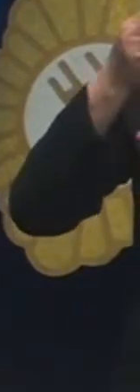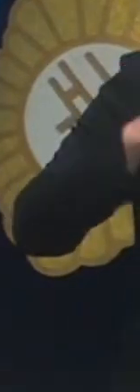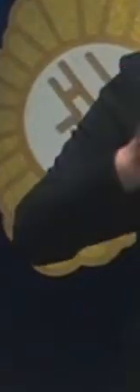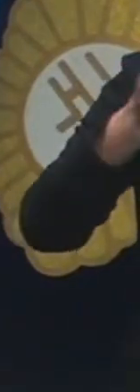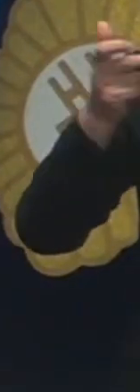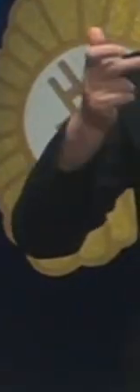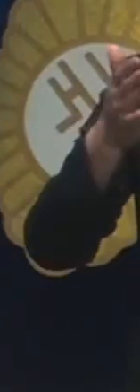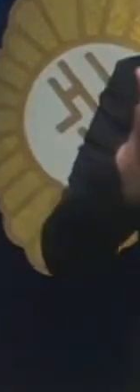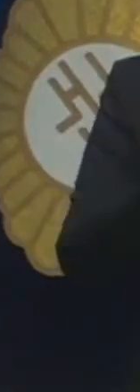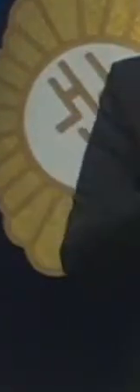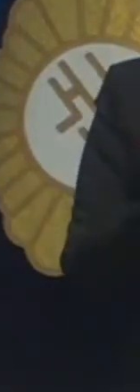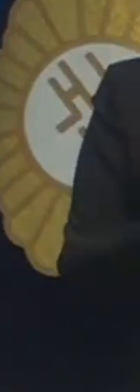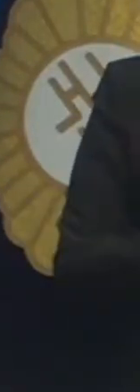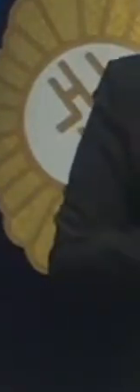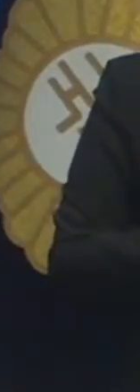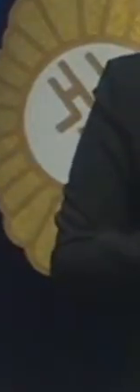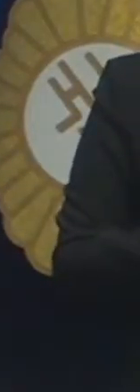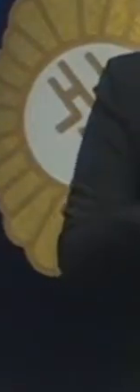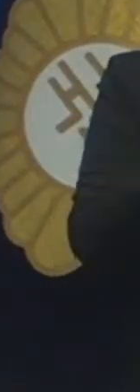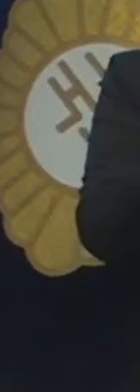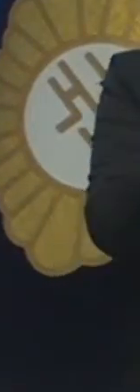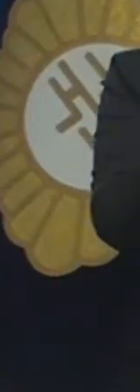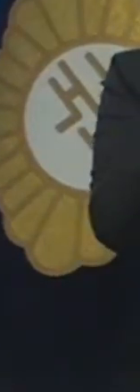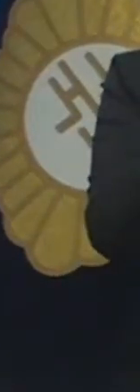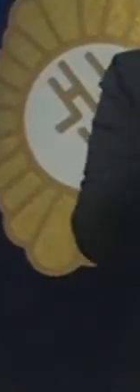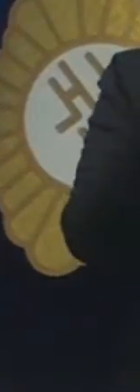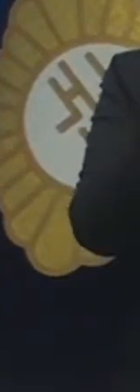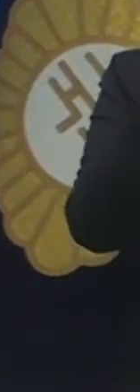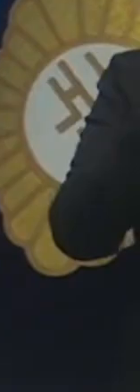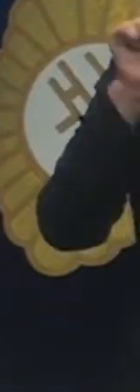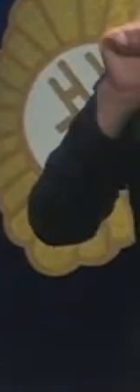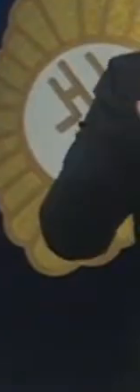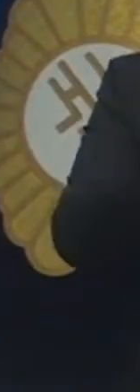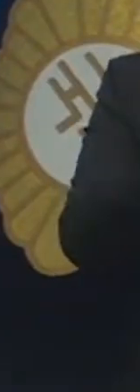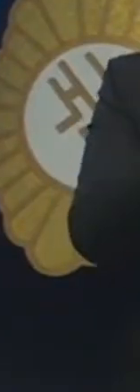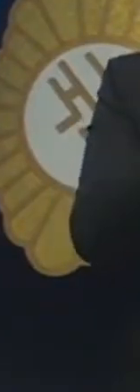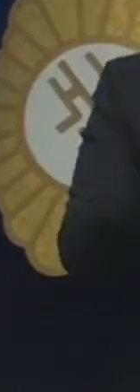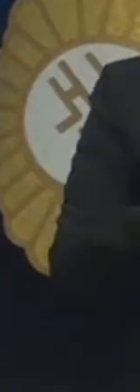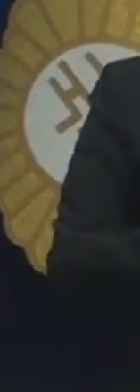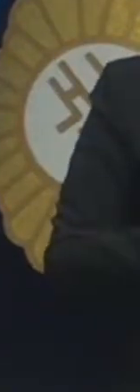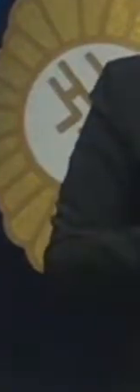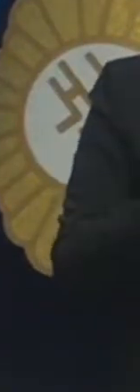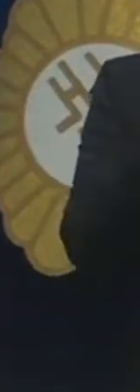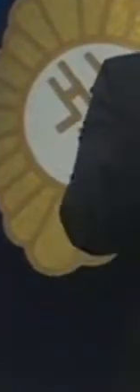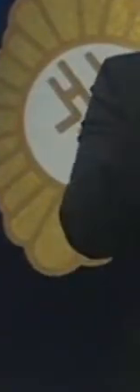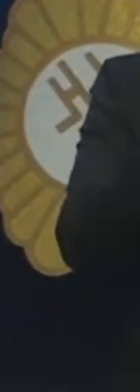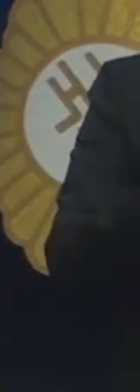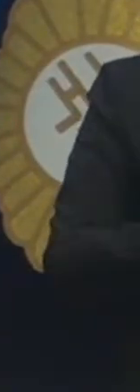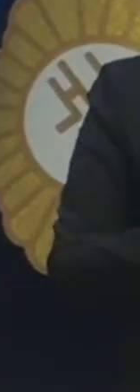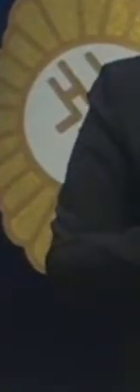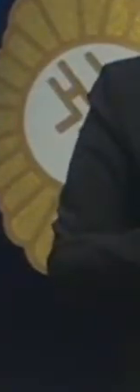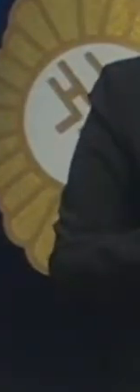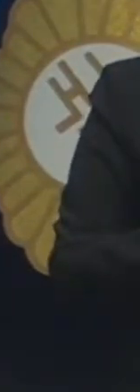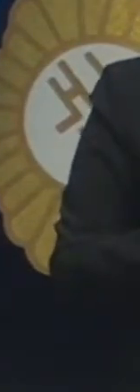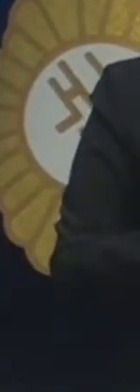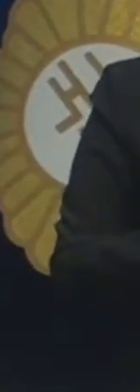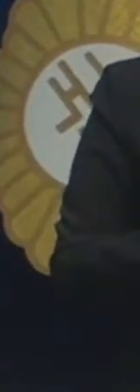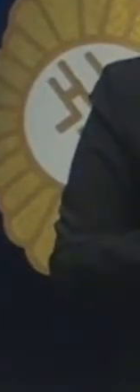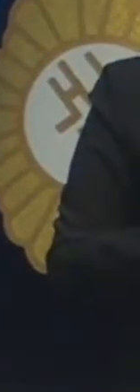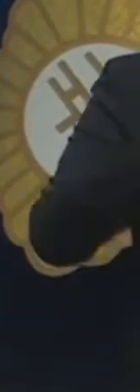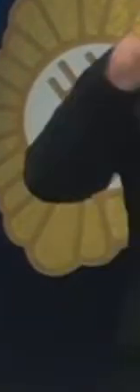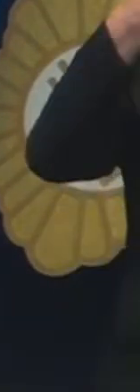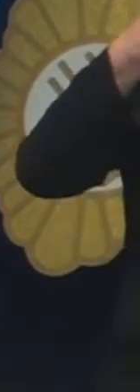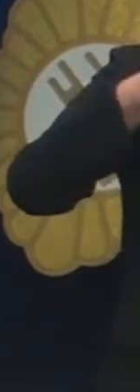하면서 M&A 한다고 이야기하는데 실제로는 아마 이 과정 속에서 아마도 청산으로